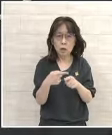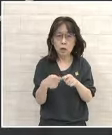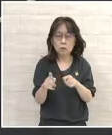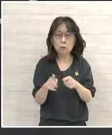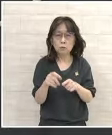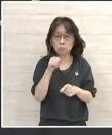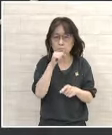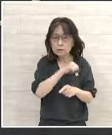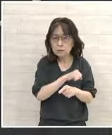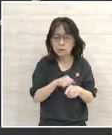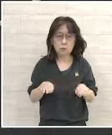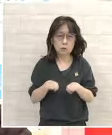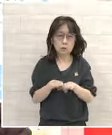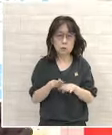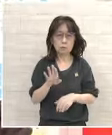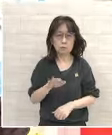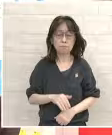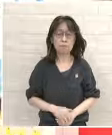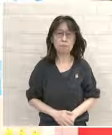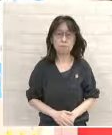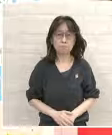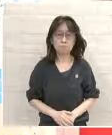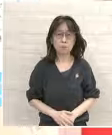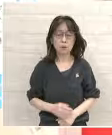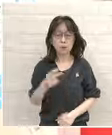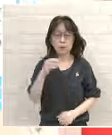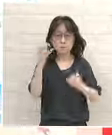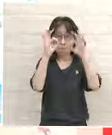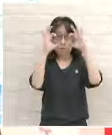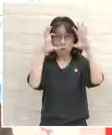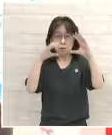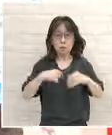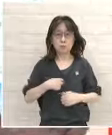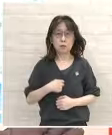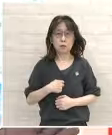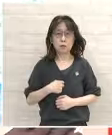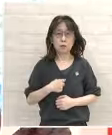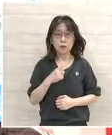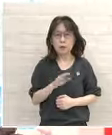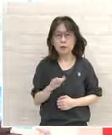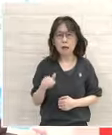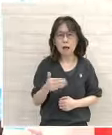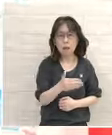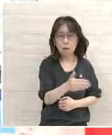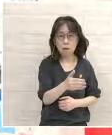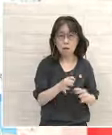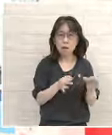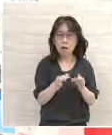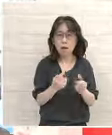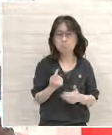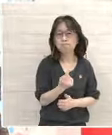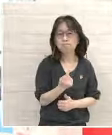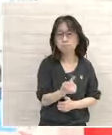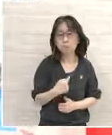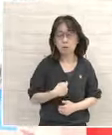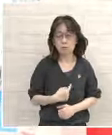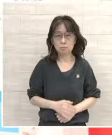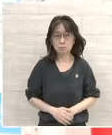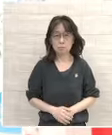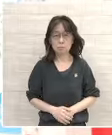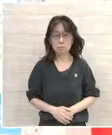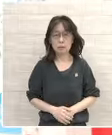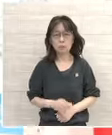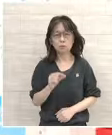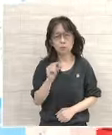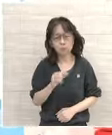業となりました。 いや、びっくり。結構魚は買いに来てるので、ちょ